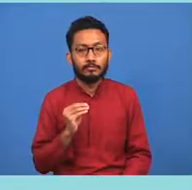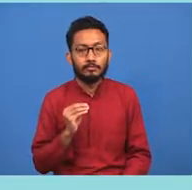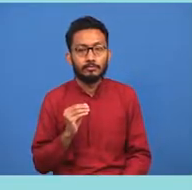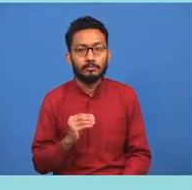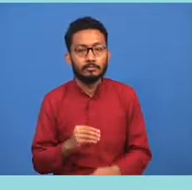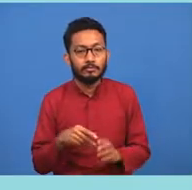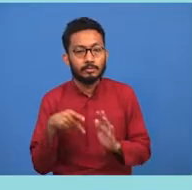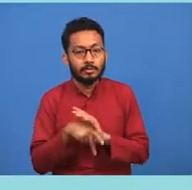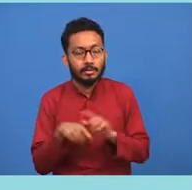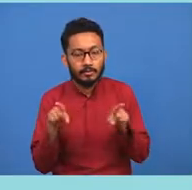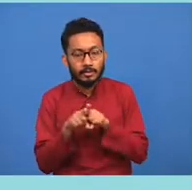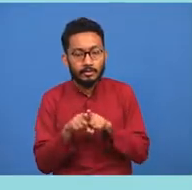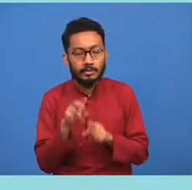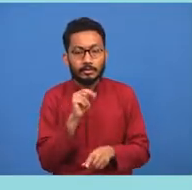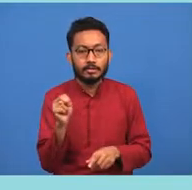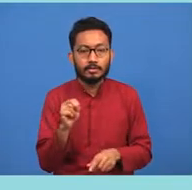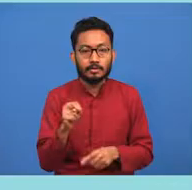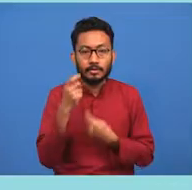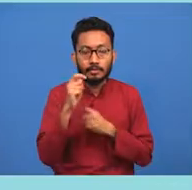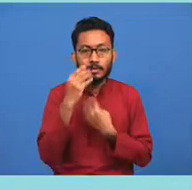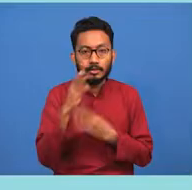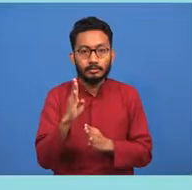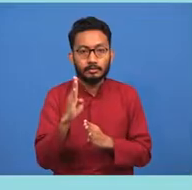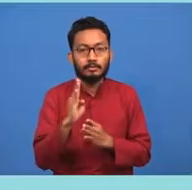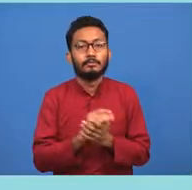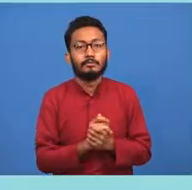Persamaan tindak balasnya adalah seperti ini.